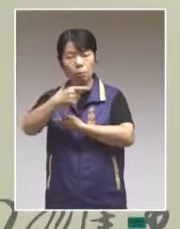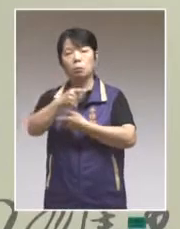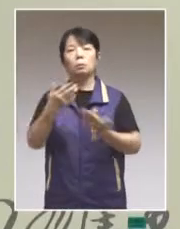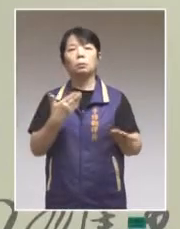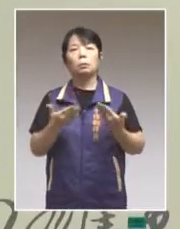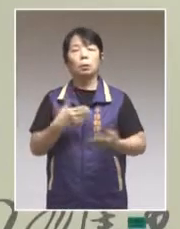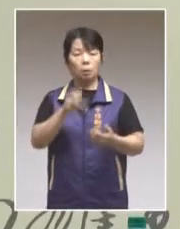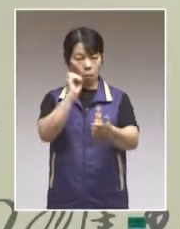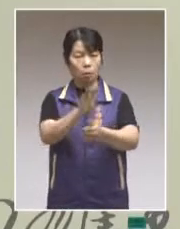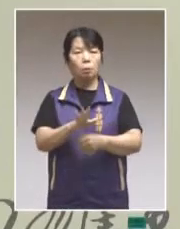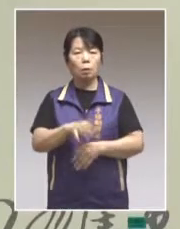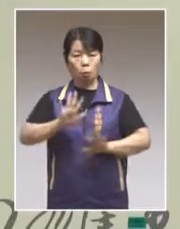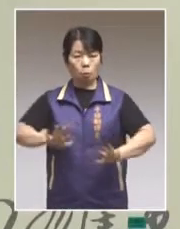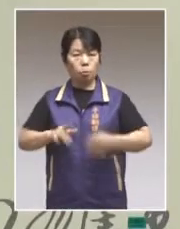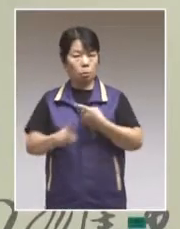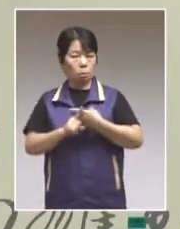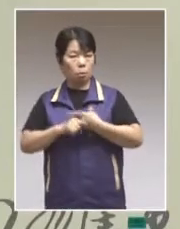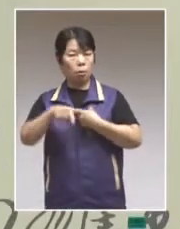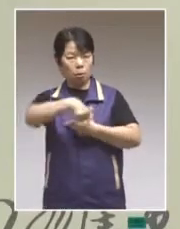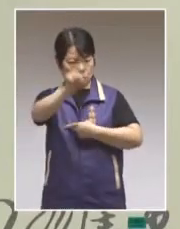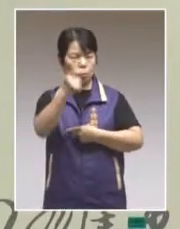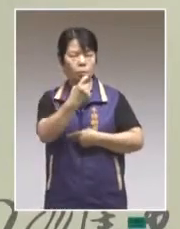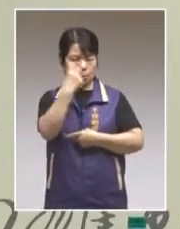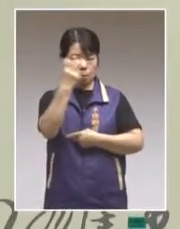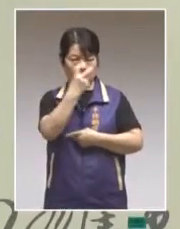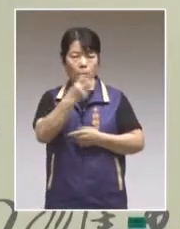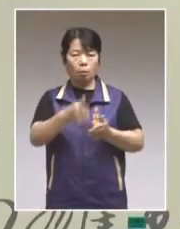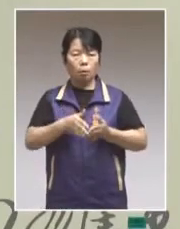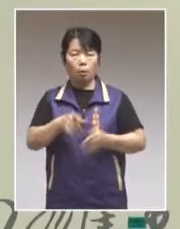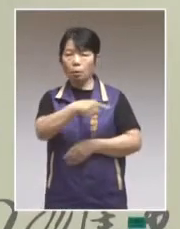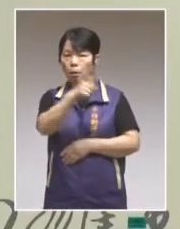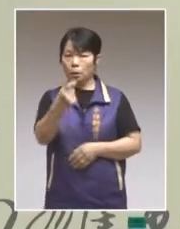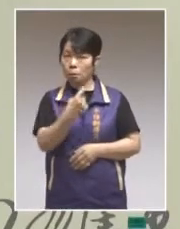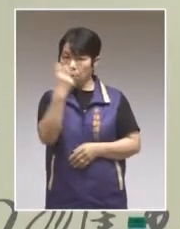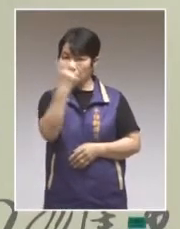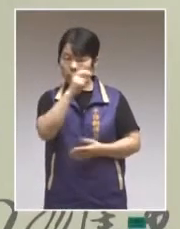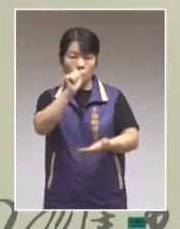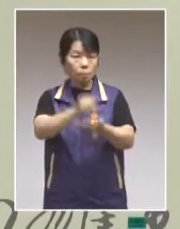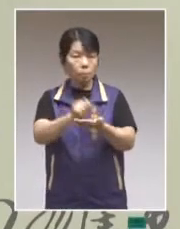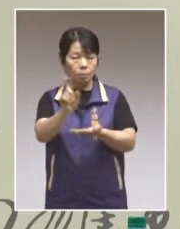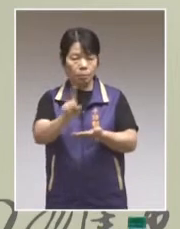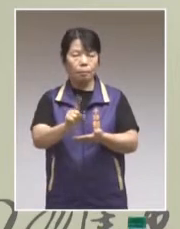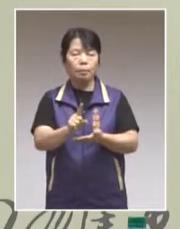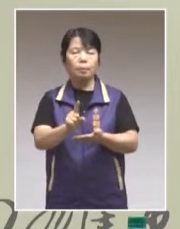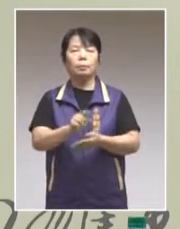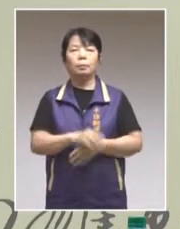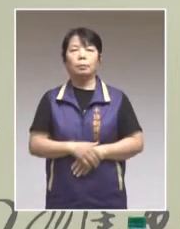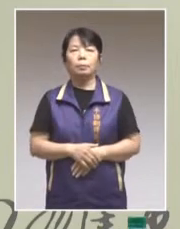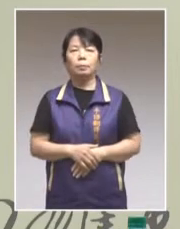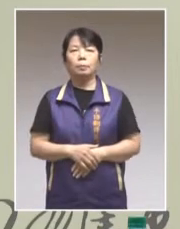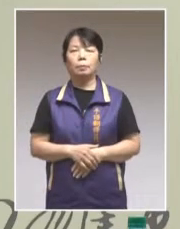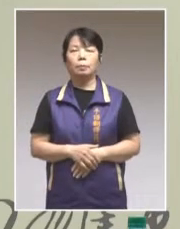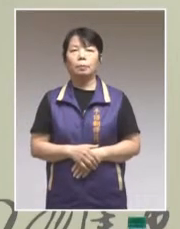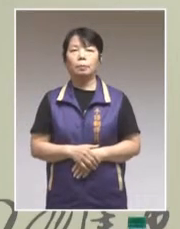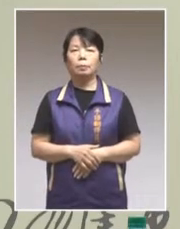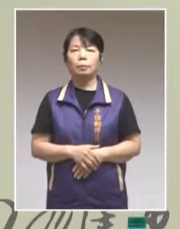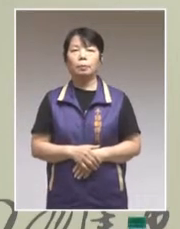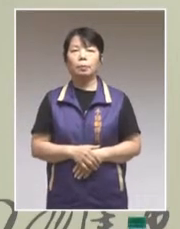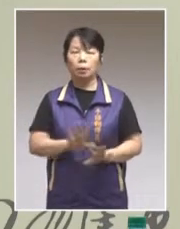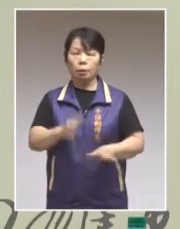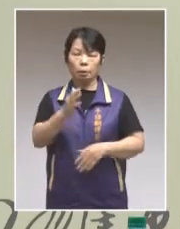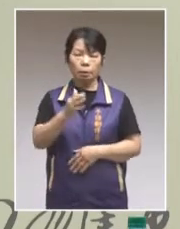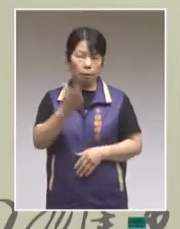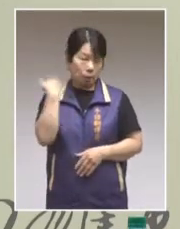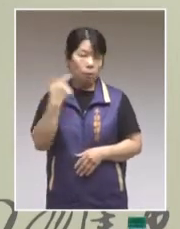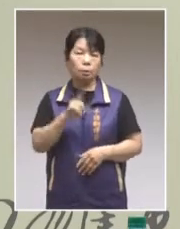你就跟他说你快快筛一下，好，然后看快筛的结果到底是什么。好，那以前我们是这个确诊